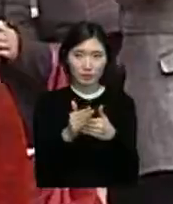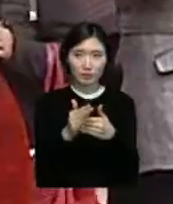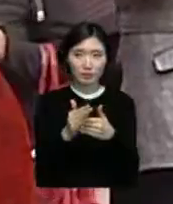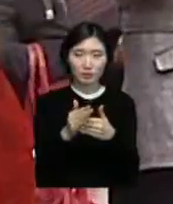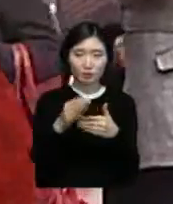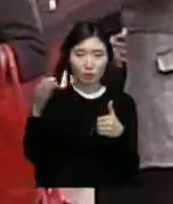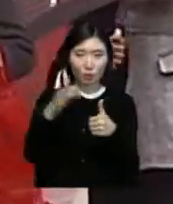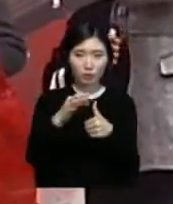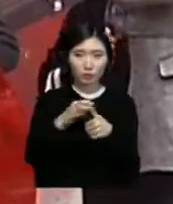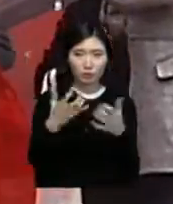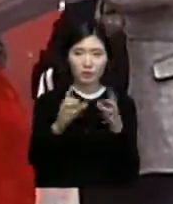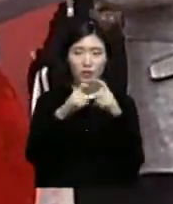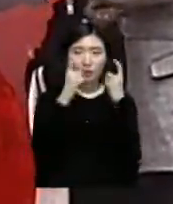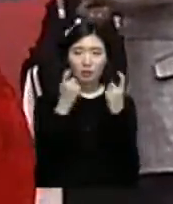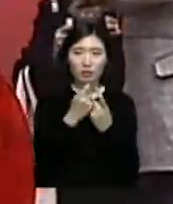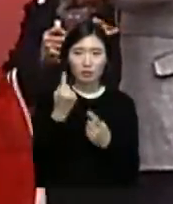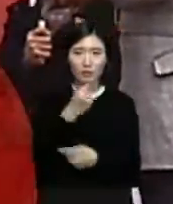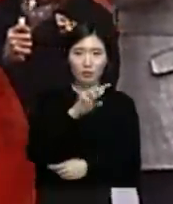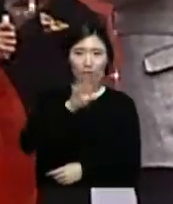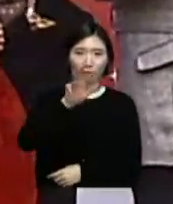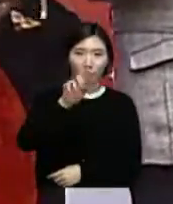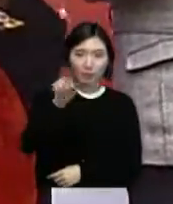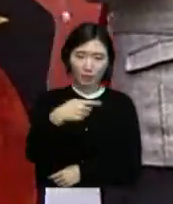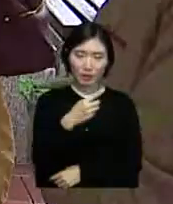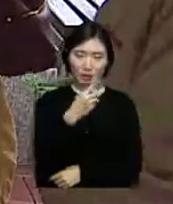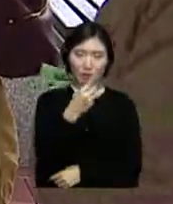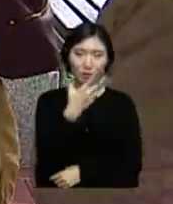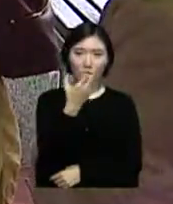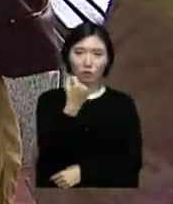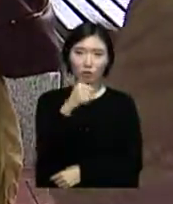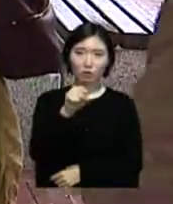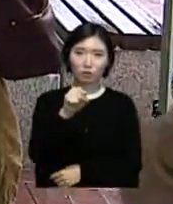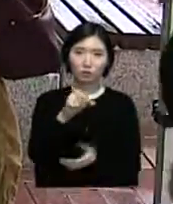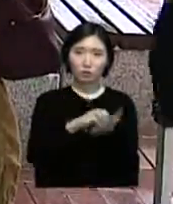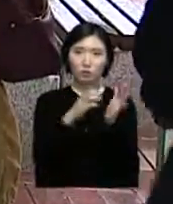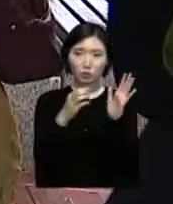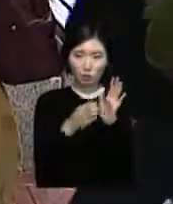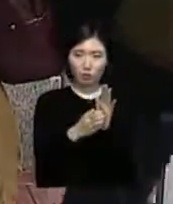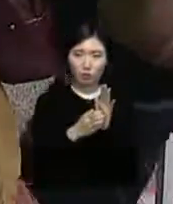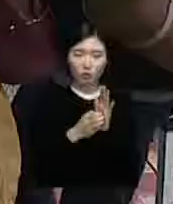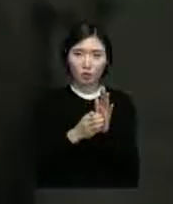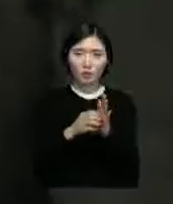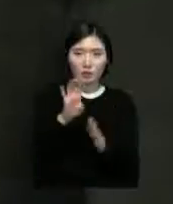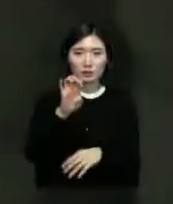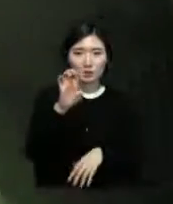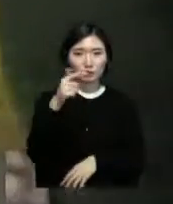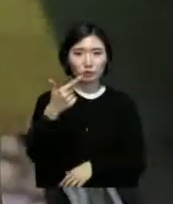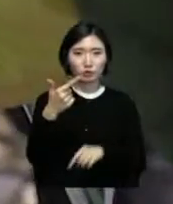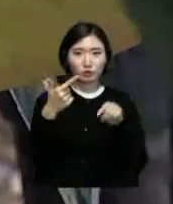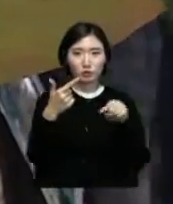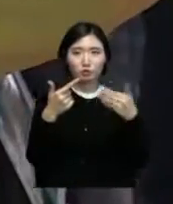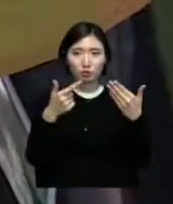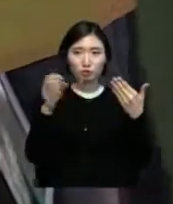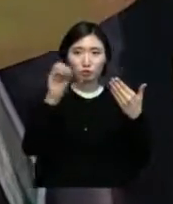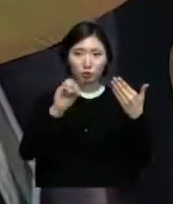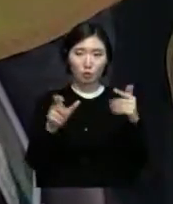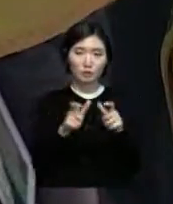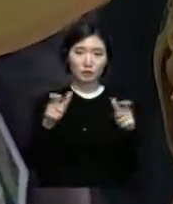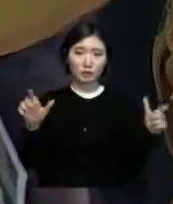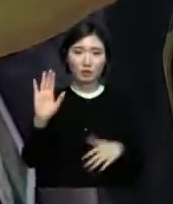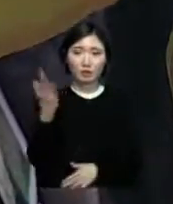따르면 개인 기부는 1,184억 원에서 1,740억 원으로 46.9%가